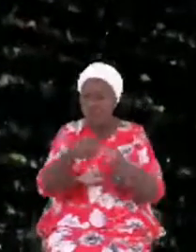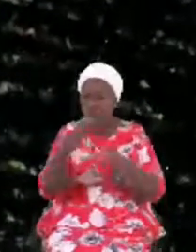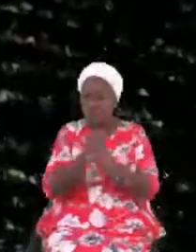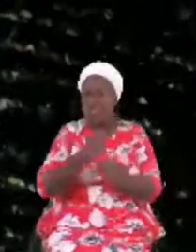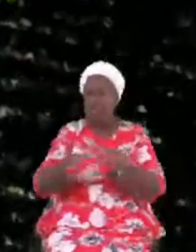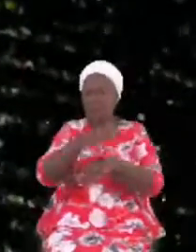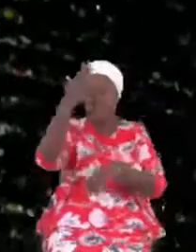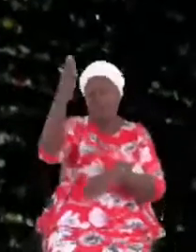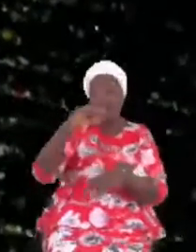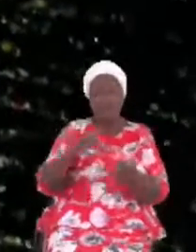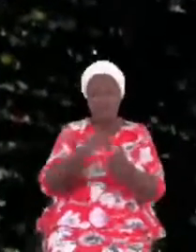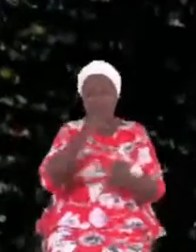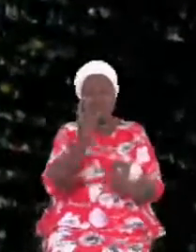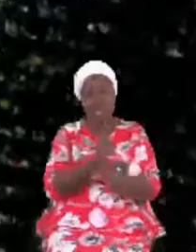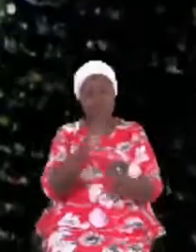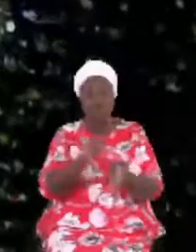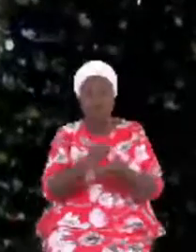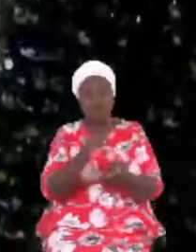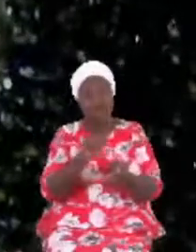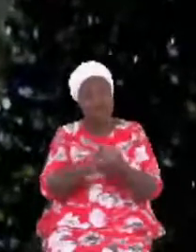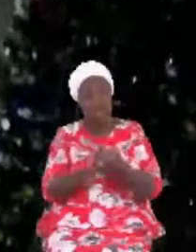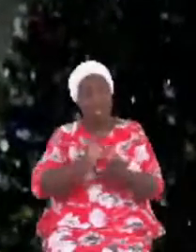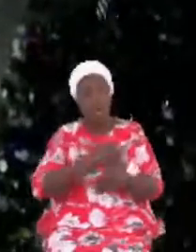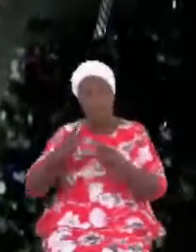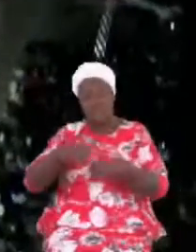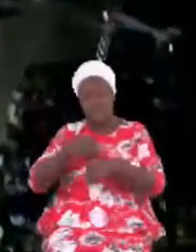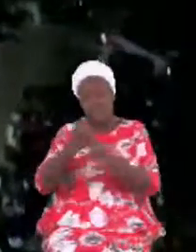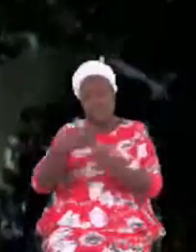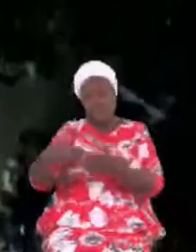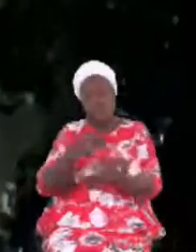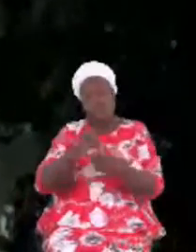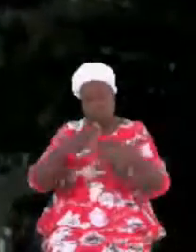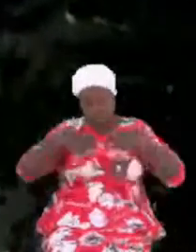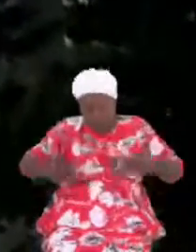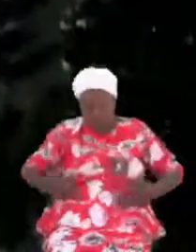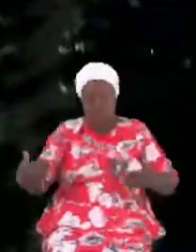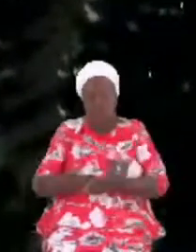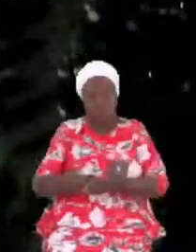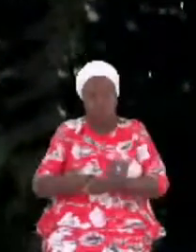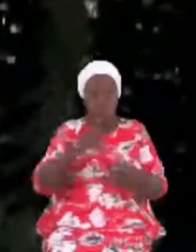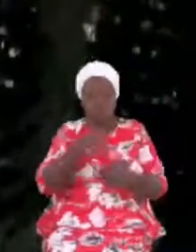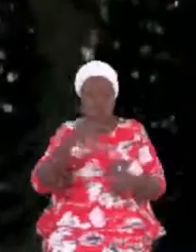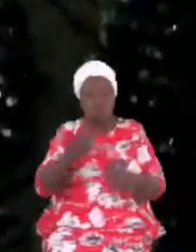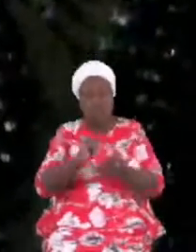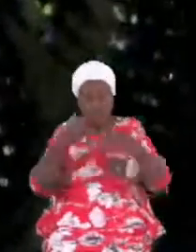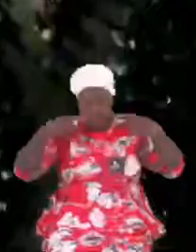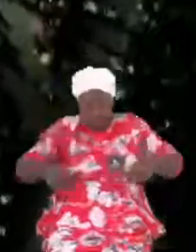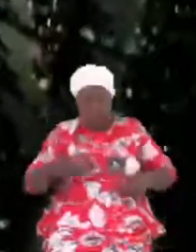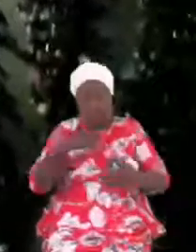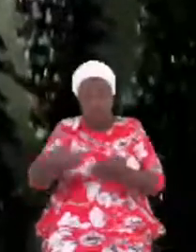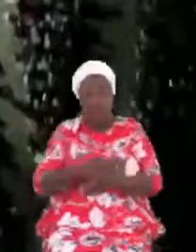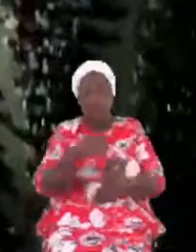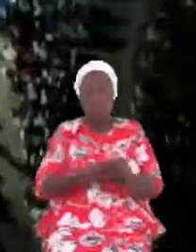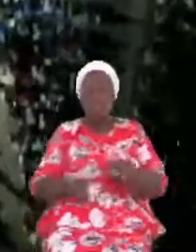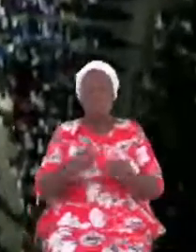serons là-bas, ce n'est pas seulement que nos cœurs sont nouveaux. Ce n'est pas seulement que notre cœur est nouveau. Ce n'est pas seulement que notre personnalité est